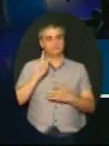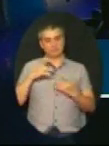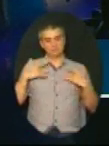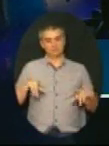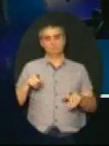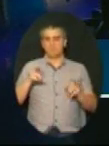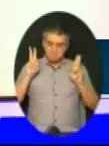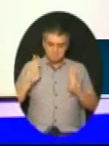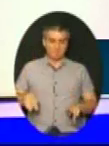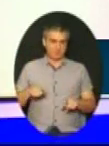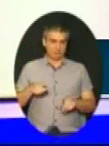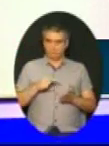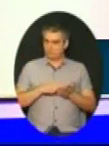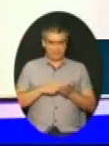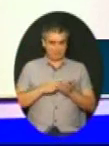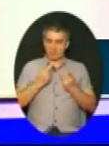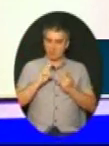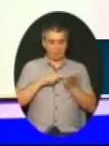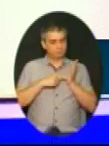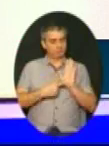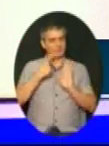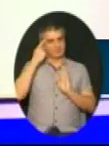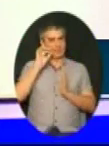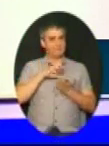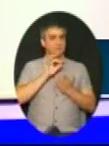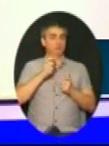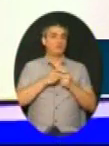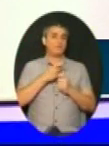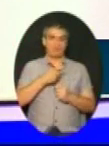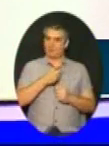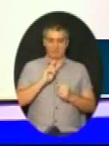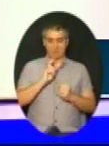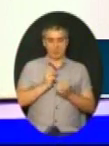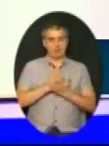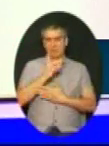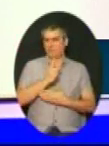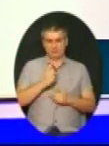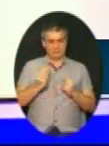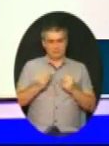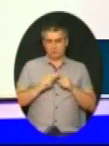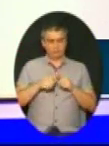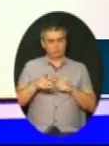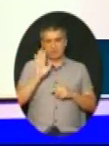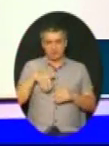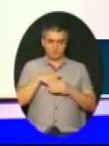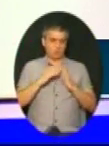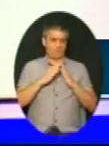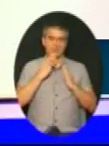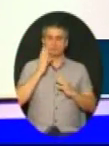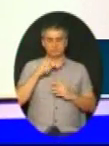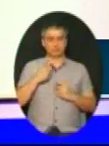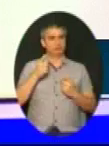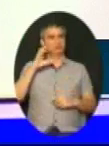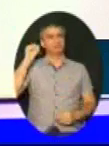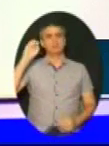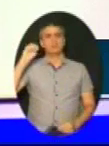להתנער באופן חד משמעי, כי זה באמת לא משקף את העמדה המרכזית של המפלגה, אבל בטח לא להדיח אותו, דברים מהסוג הזה. גם בבית היהודי יש את